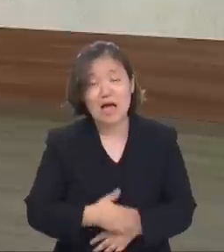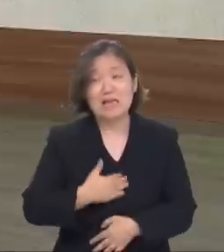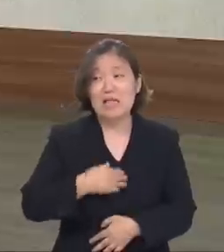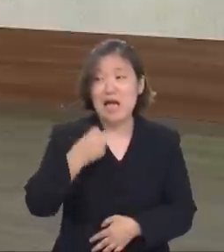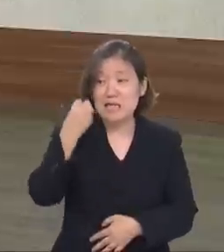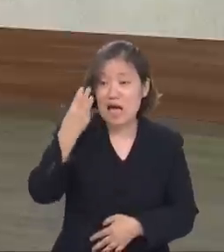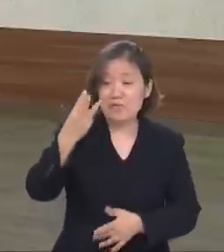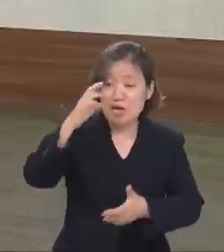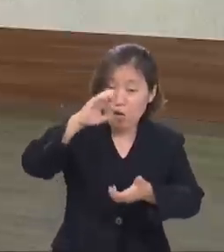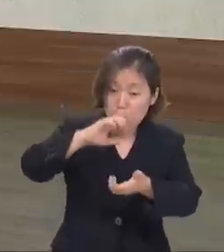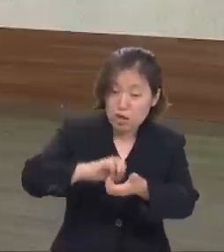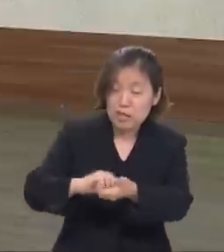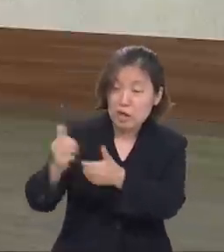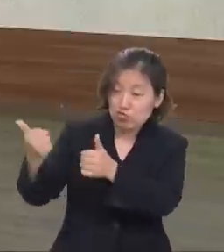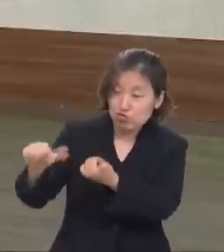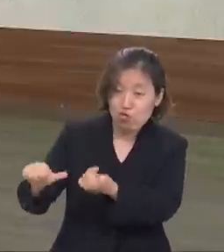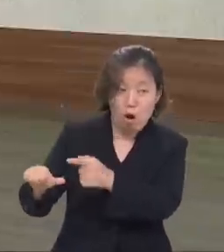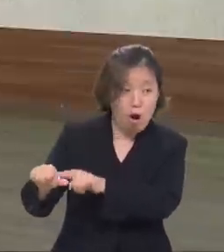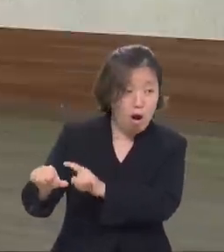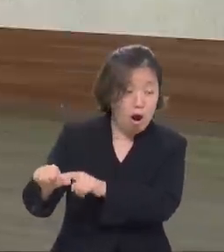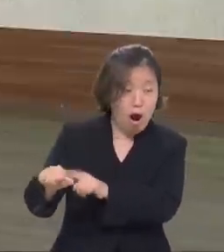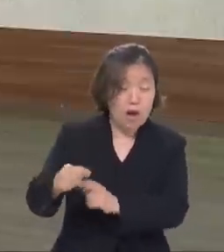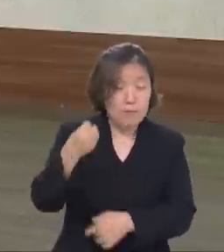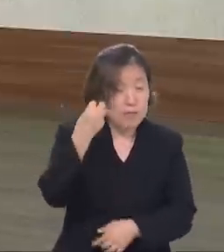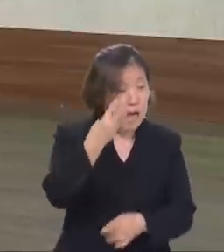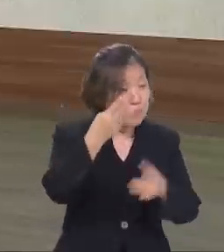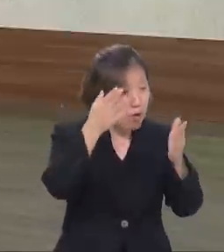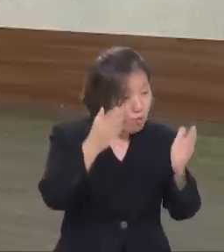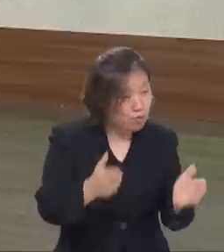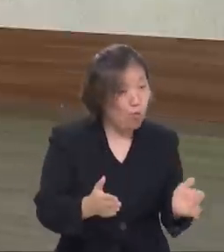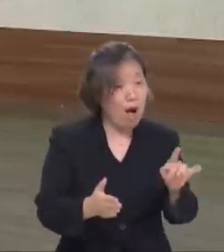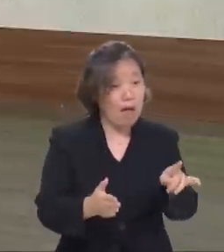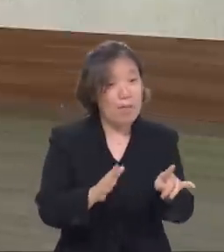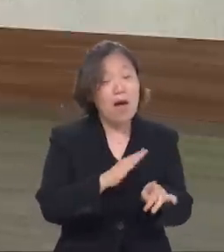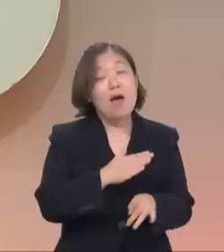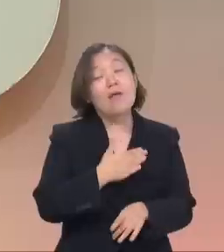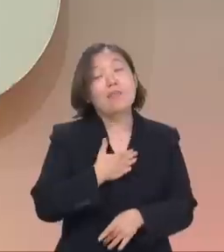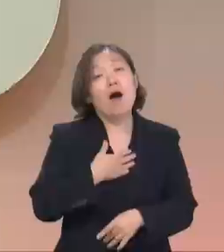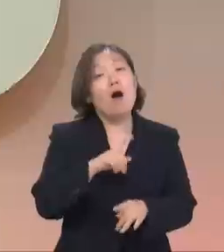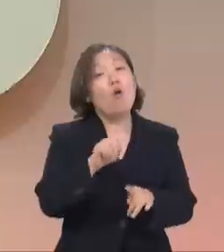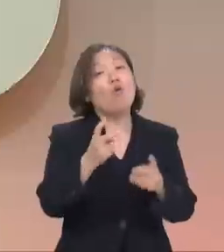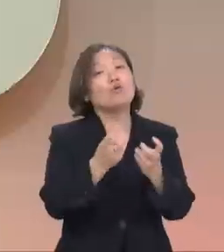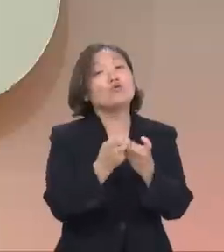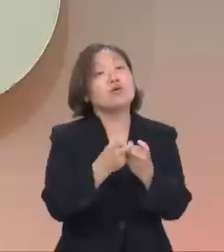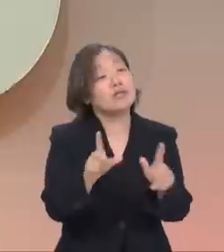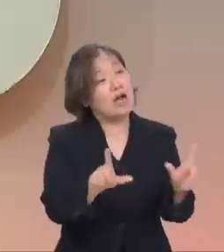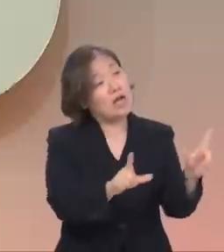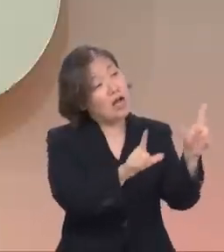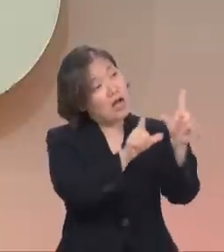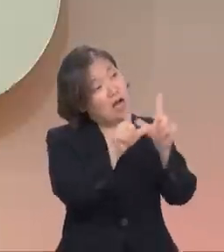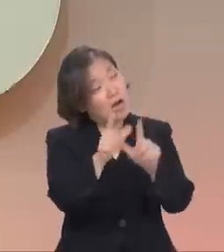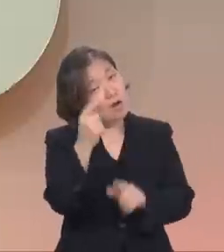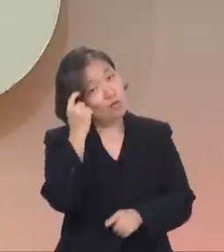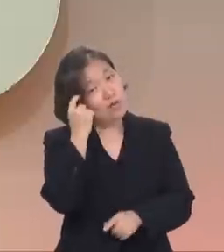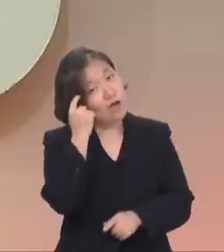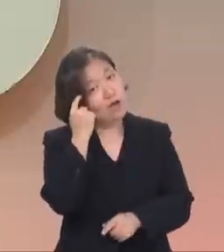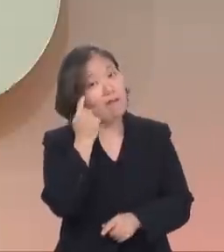동안 어떤 길을 어떤 걸음을 걸어 나갈까라는 걸 스스로 살펴봤습니다